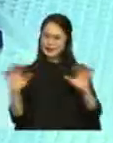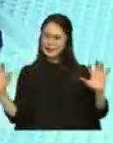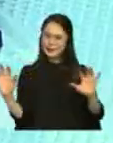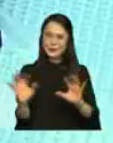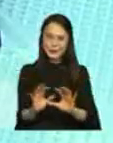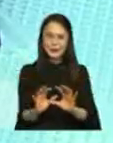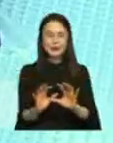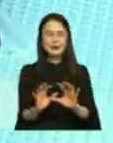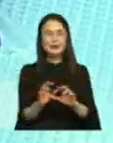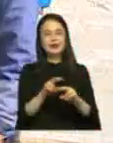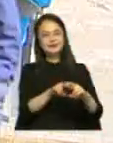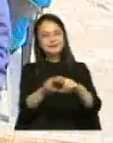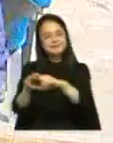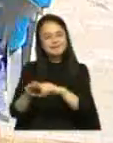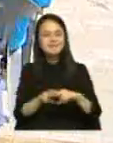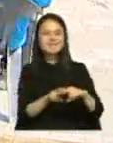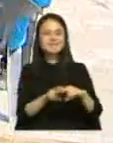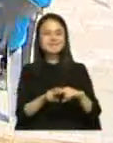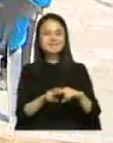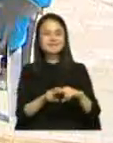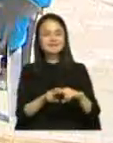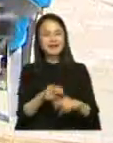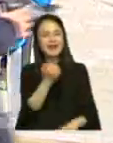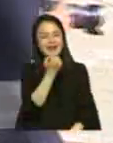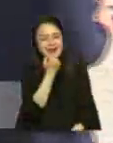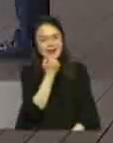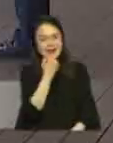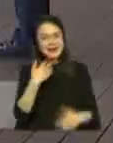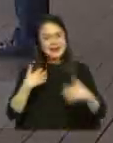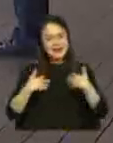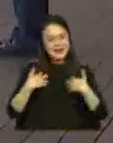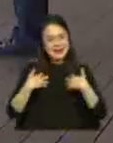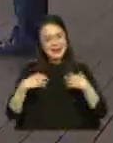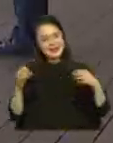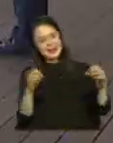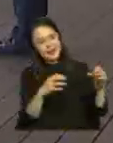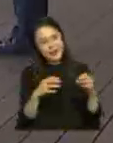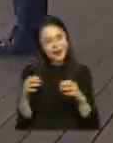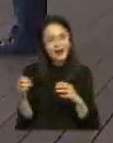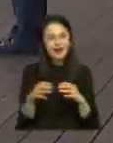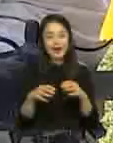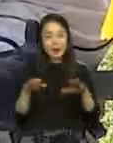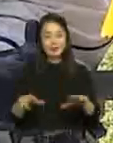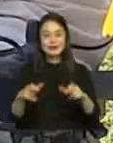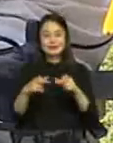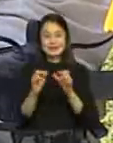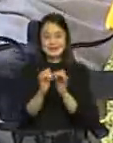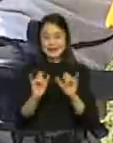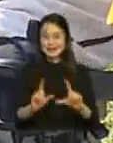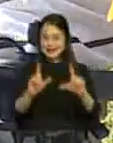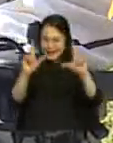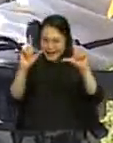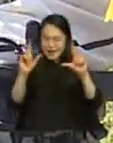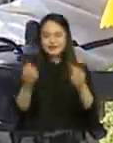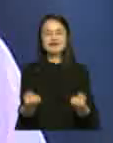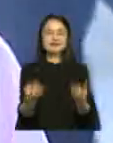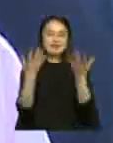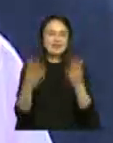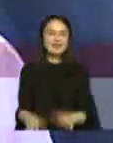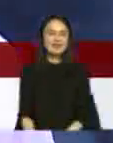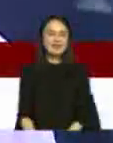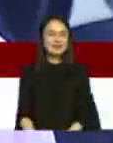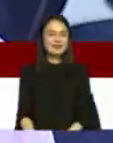있습니다. 서로 웃고 떠드는 사이 오늘이 그들의 날이라는 것을 알리듯 축제가 펼쳐집니다. 오늘